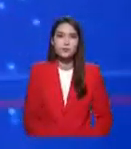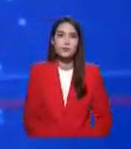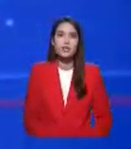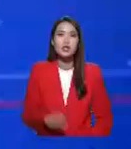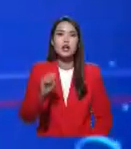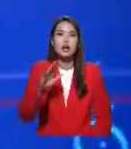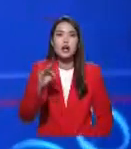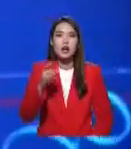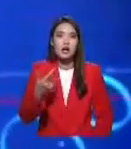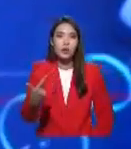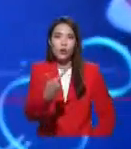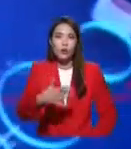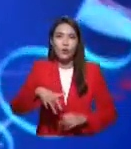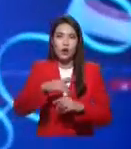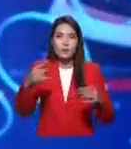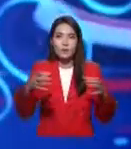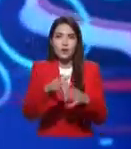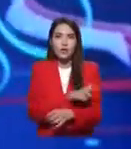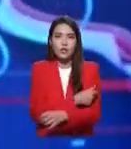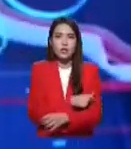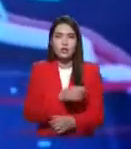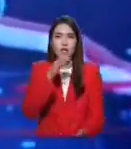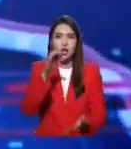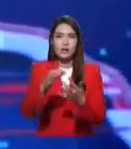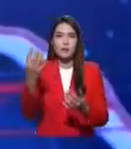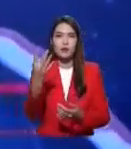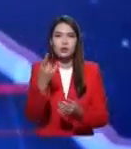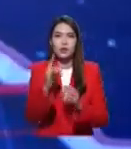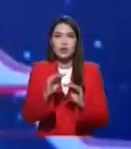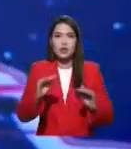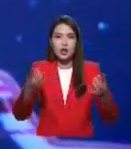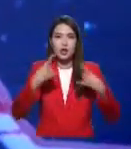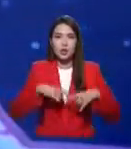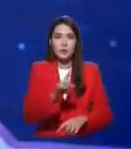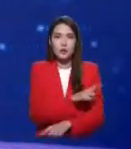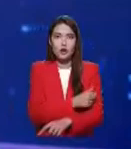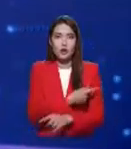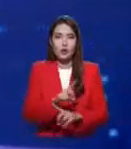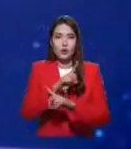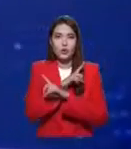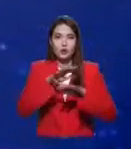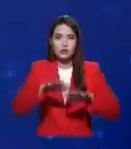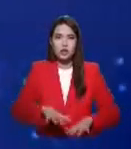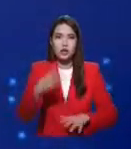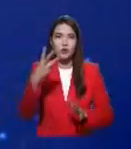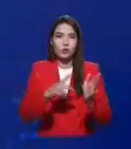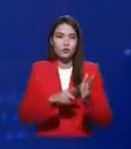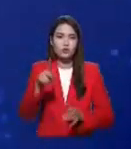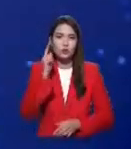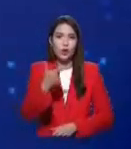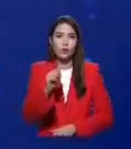Атырауда бір топ дәрігерге үкім шықты. 4-ші сәбиін босанған соң аурухана төсегінде көз жұмған 37 жастағы